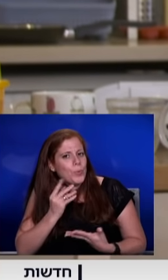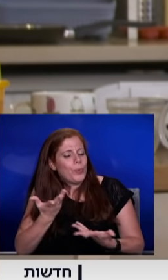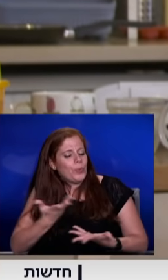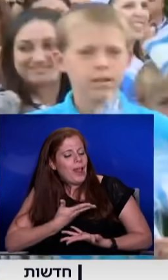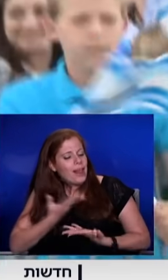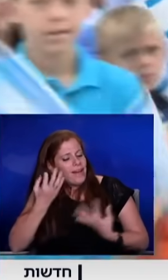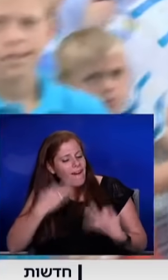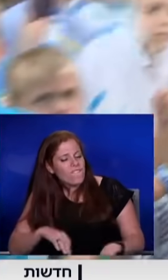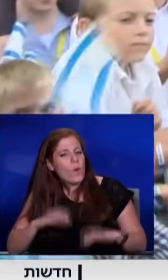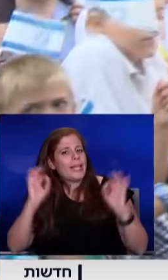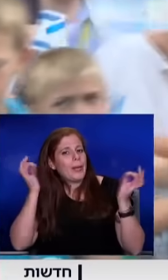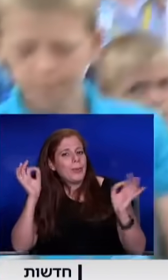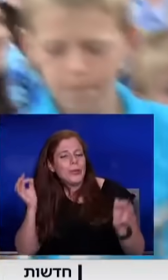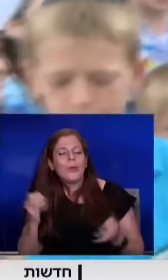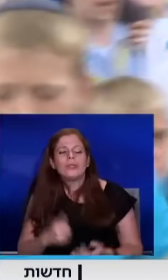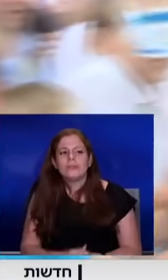לי ייחודיות.